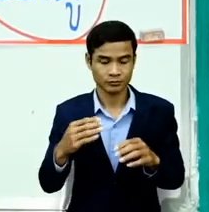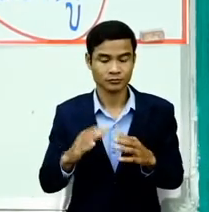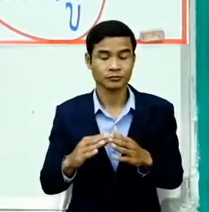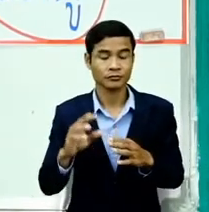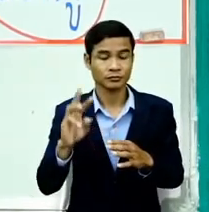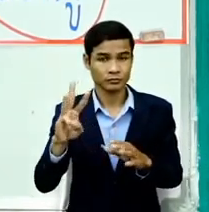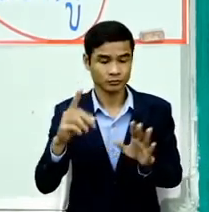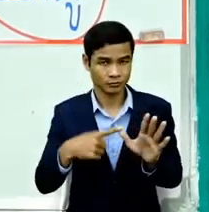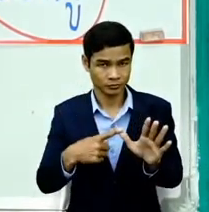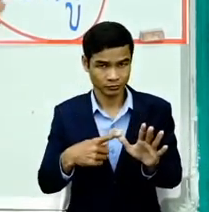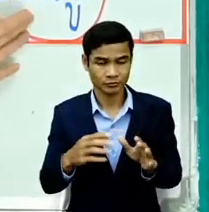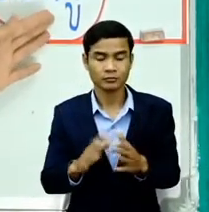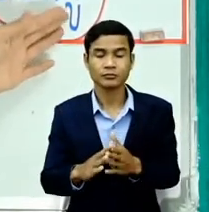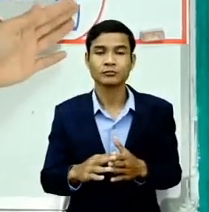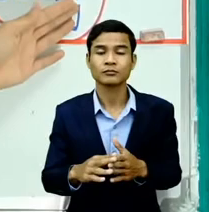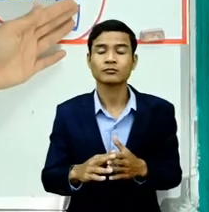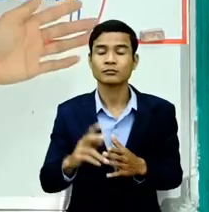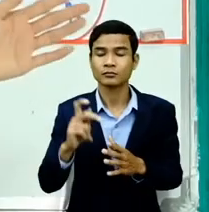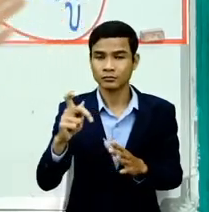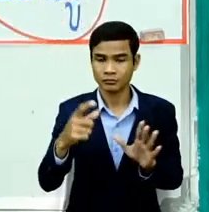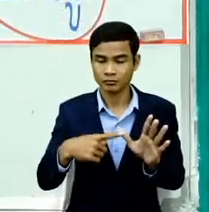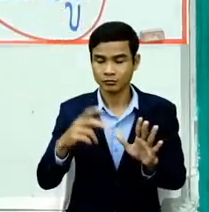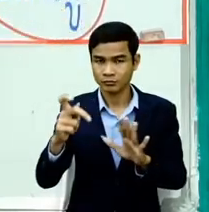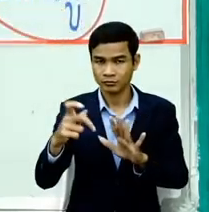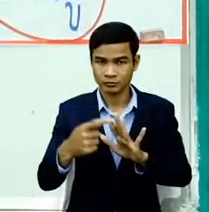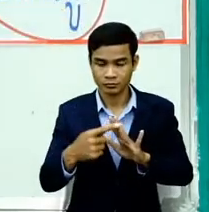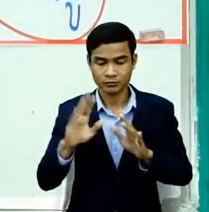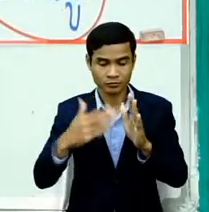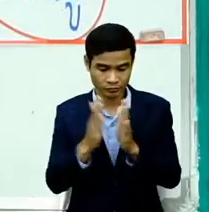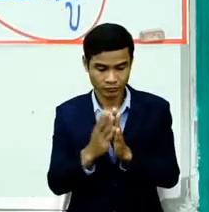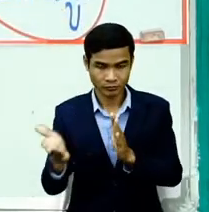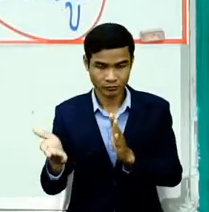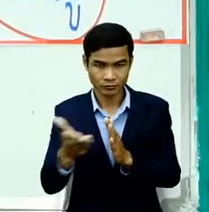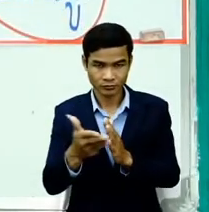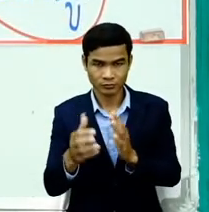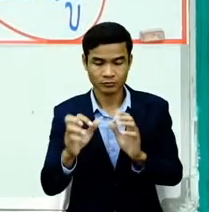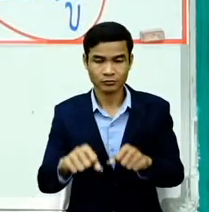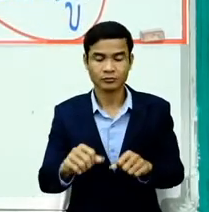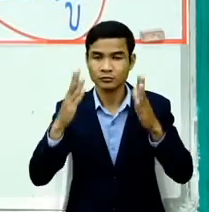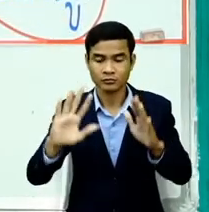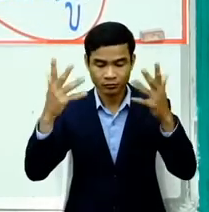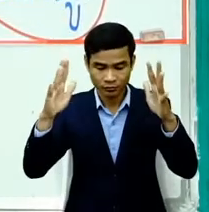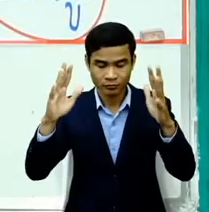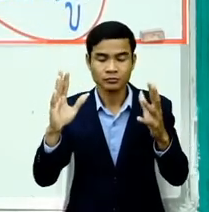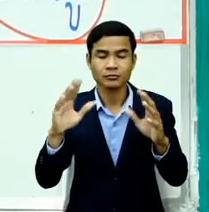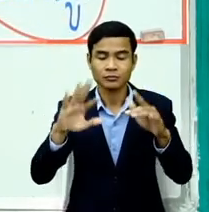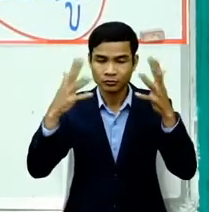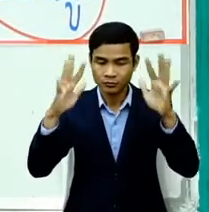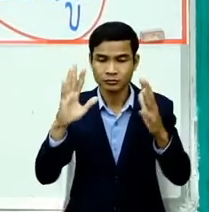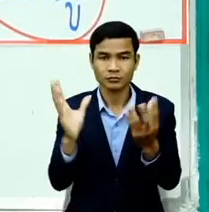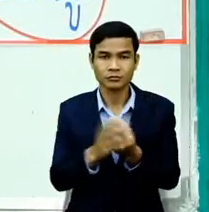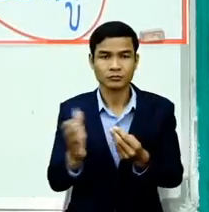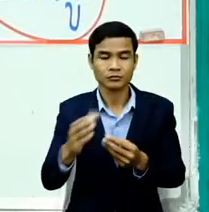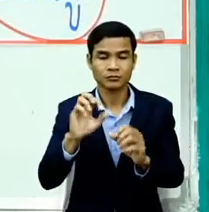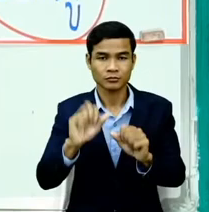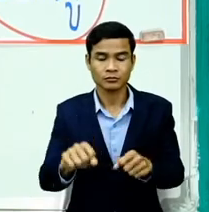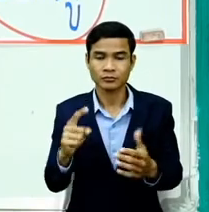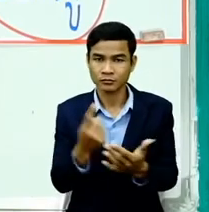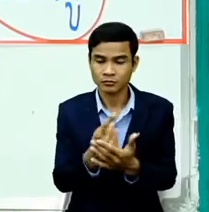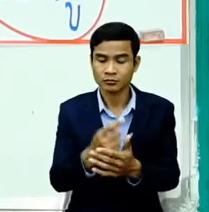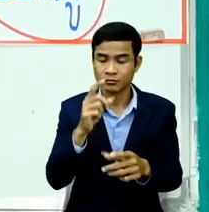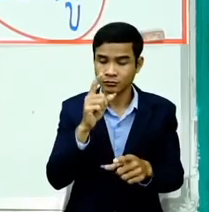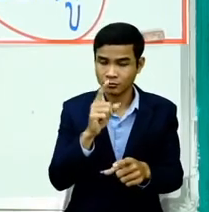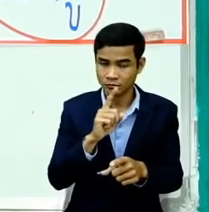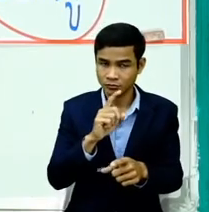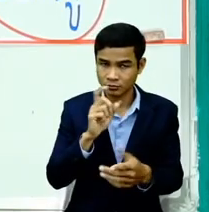cái dì cụ chá ạ mình tên con hai nạc cửu cậu ở sát tố chung bố con đẹp bàn chô rùm thuộc bàn trầm trời á ta